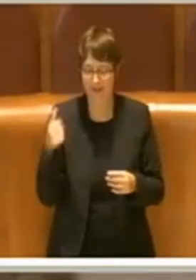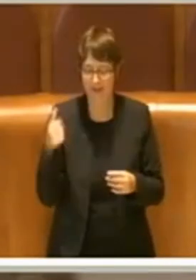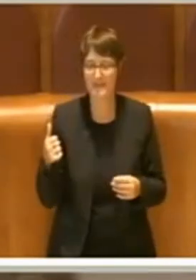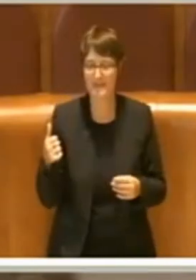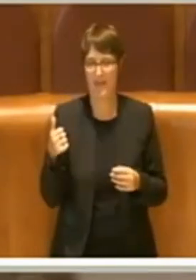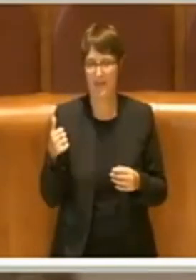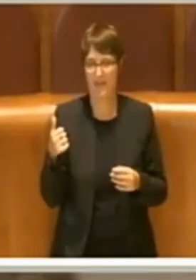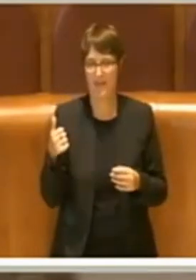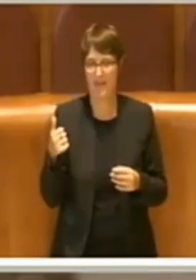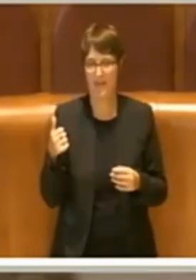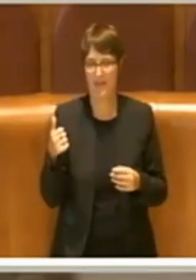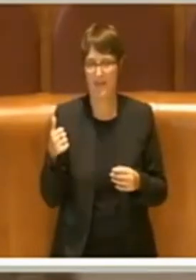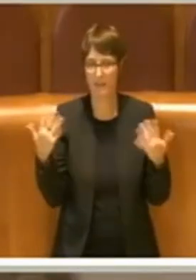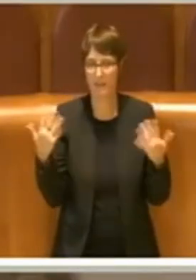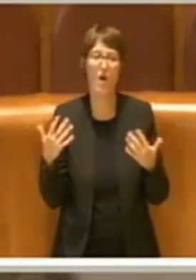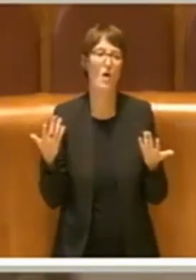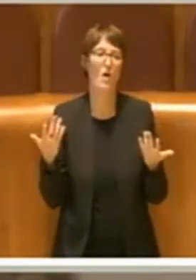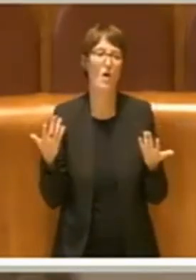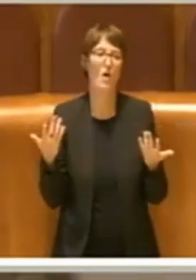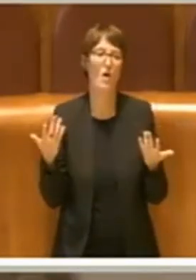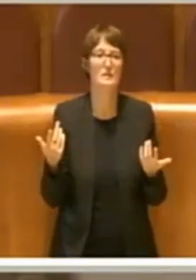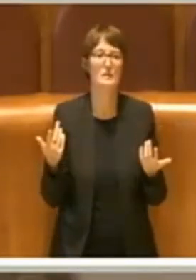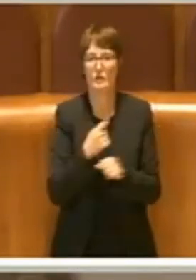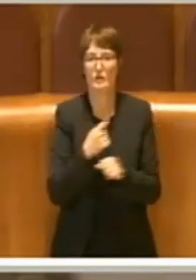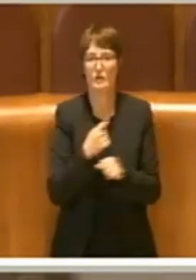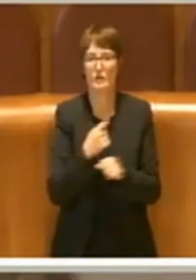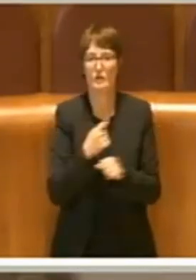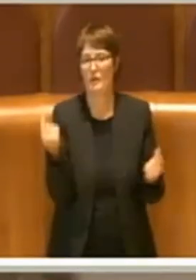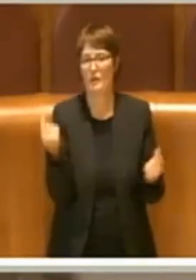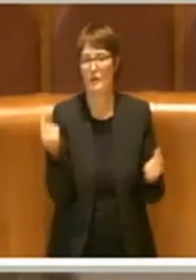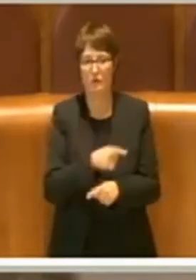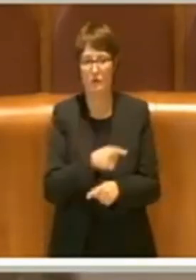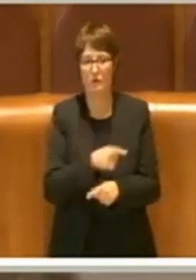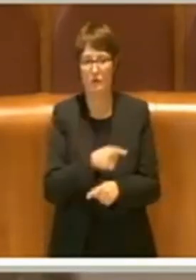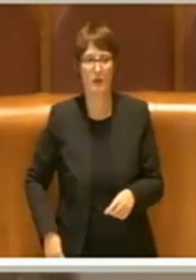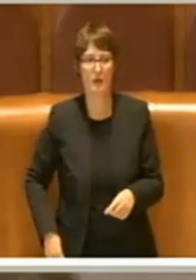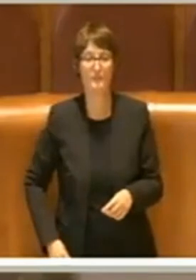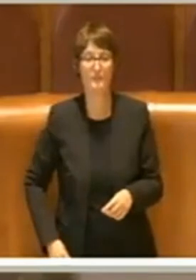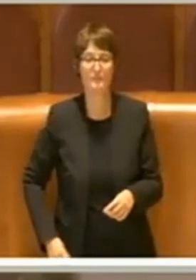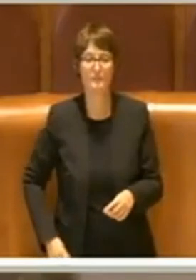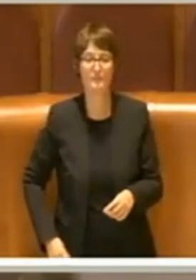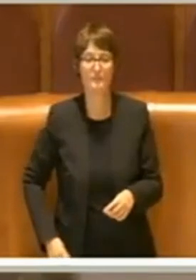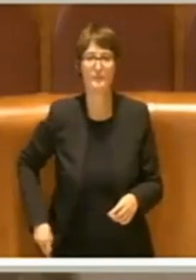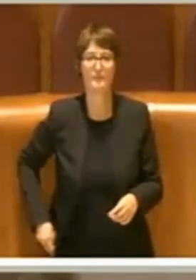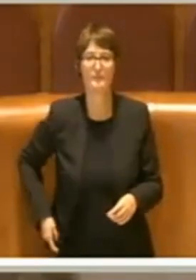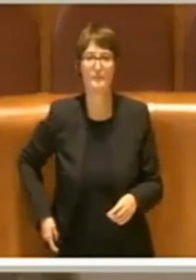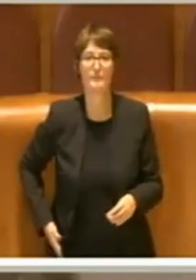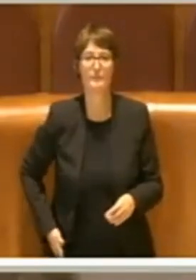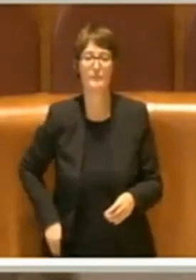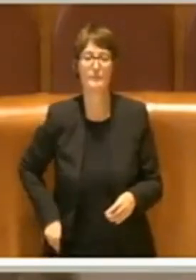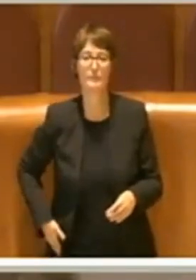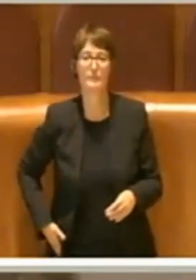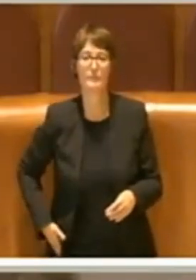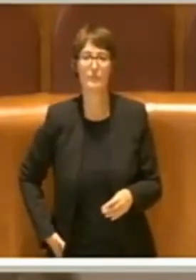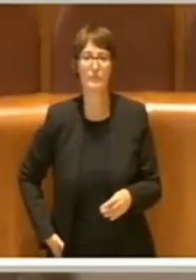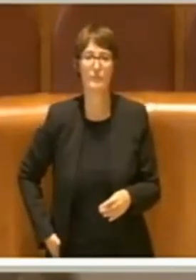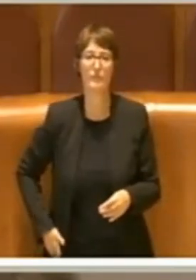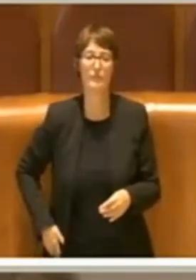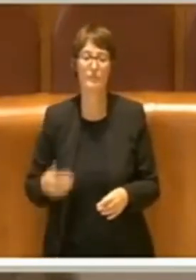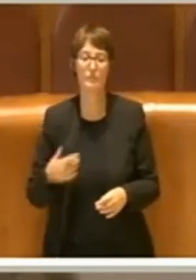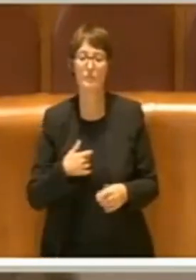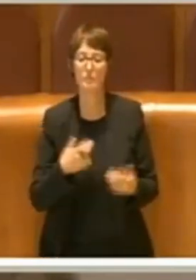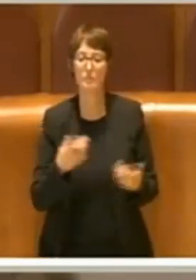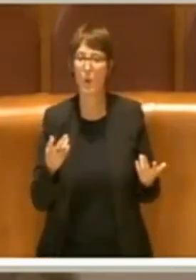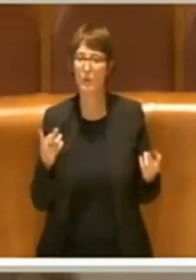nessuno si sognerebbe mai di affermare il contrario, tant'è che un lavoro di pianificazione importante, mi sento di dire, è stato